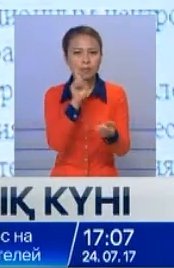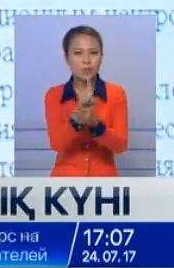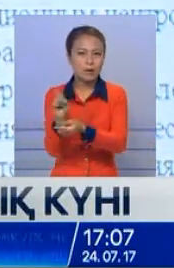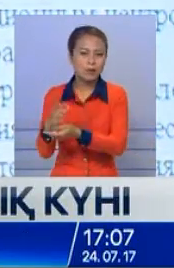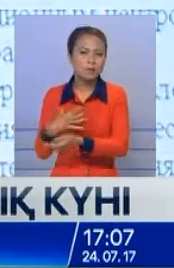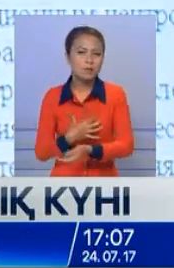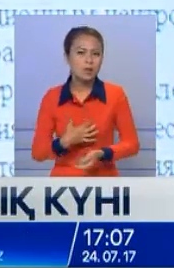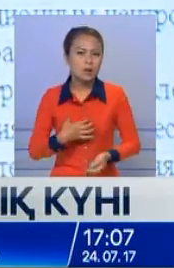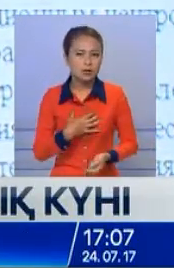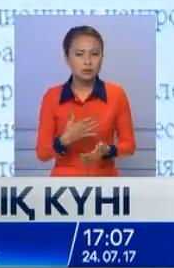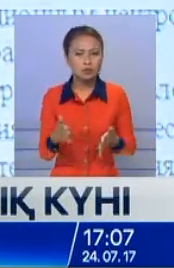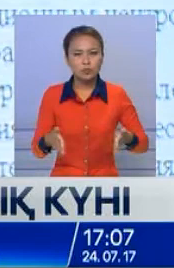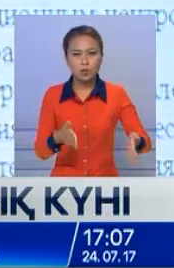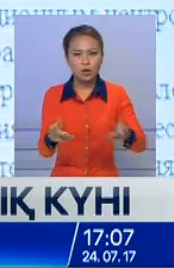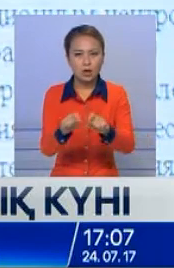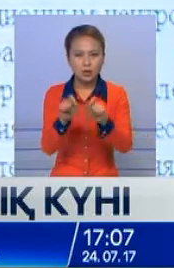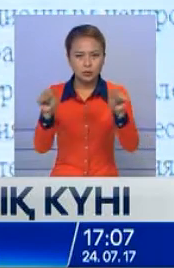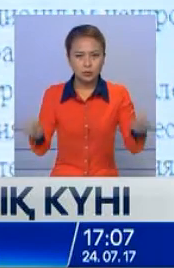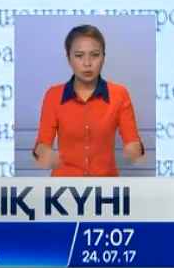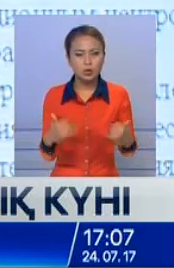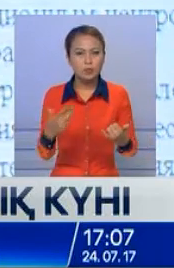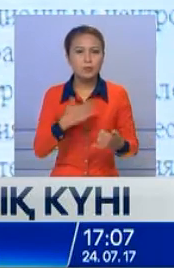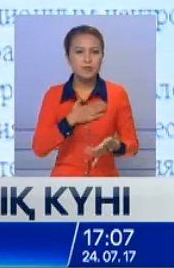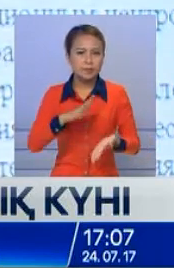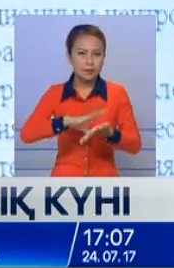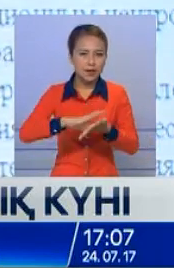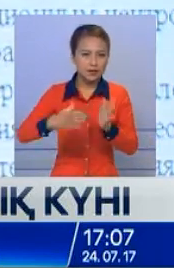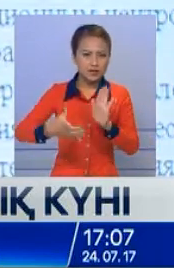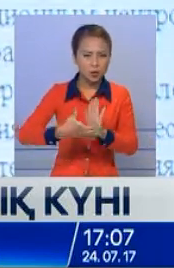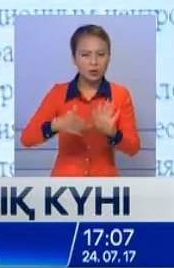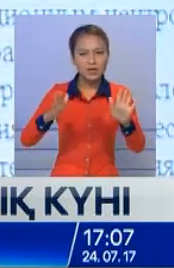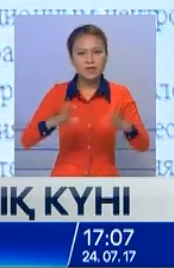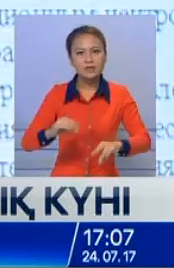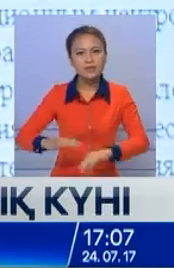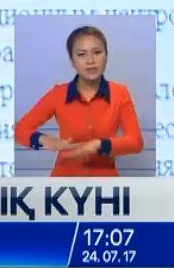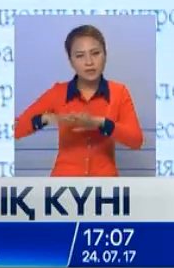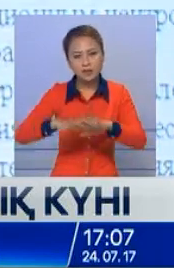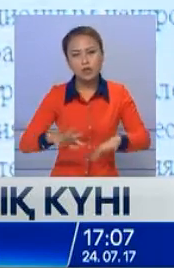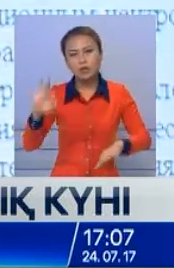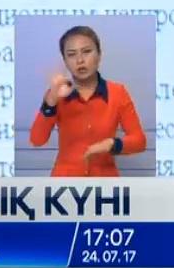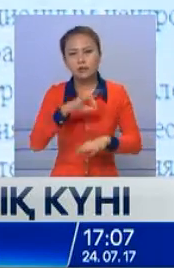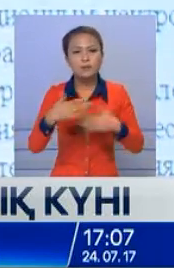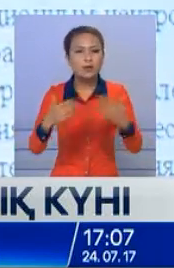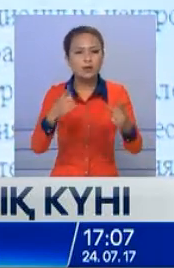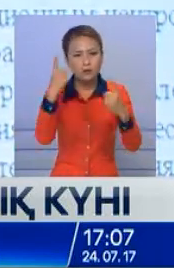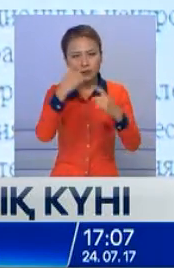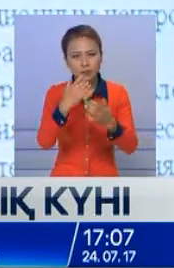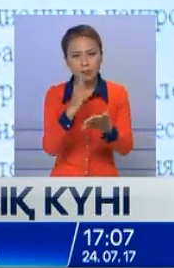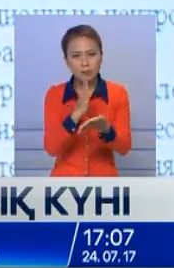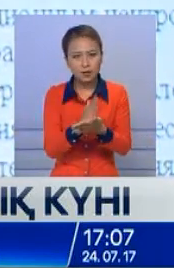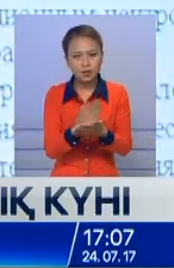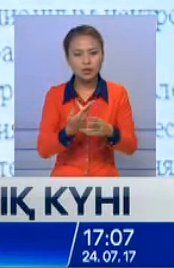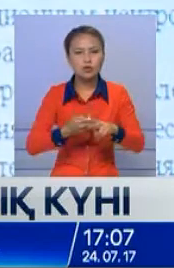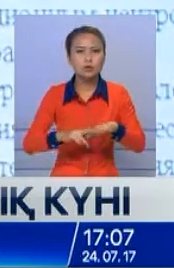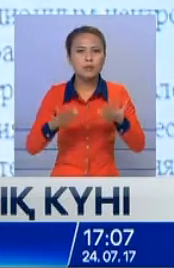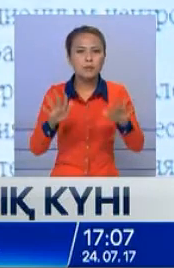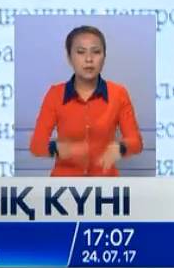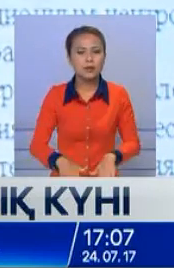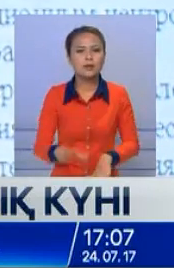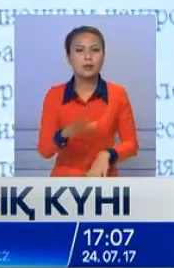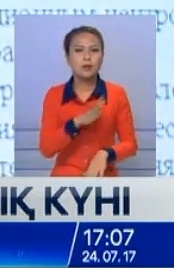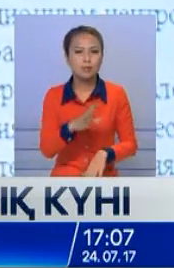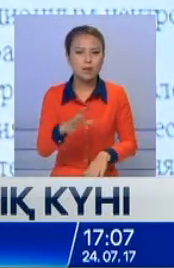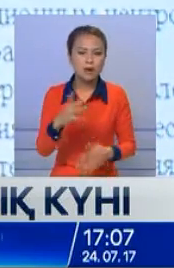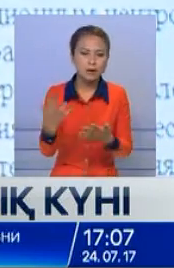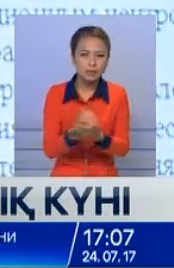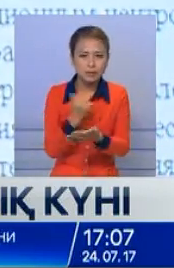маңызды бастамаларға жол ашып отыр. Біздің павильонда инвестициялық мүмкіндіктер жайлы жан-жақты мәлімет беріледі. Елімізде табиғи қазба байлықтар